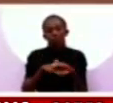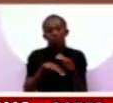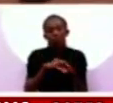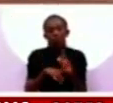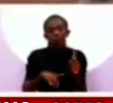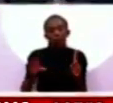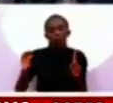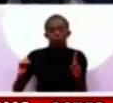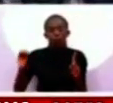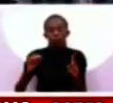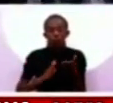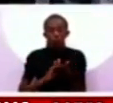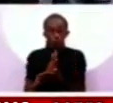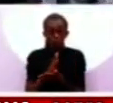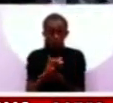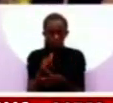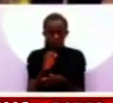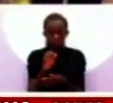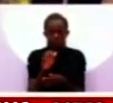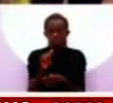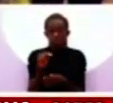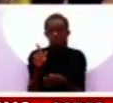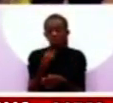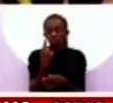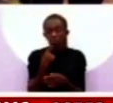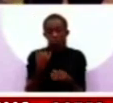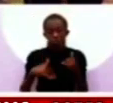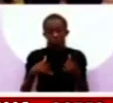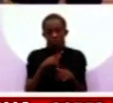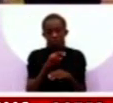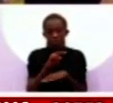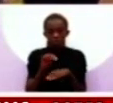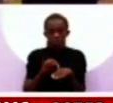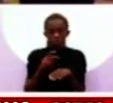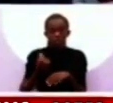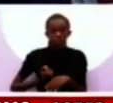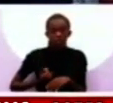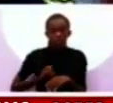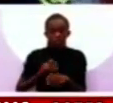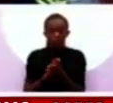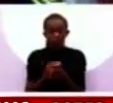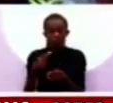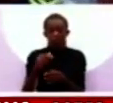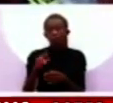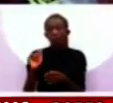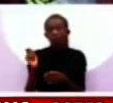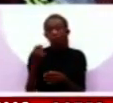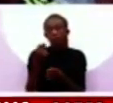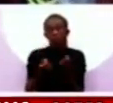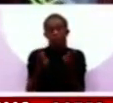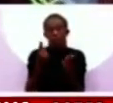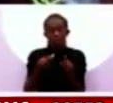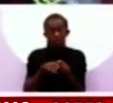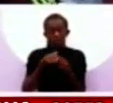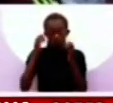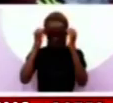moja kwa nung kiti kwa jrx shikwa ambe anea timu ya taifa ya kina dada ya rambe starlets na pia mwf katika